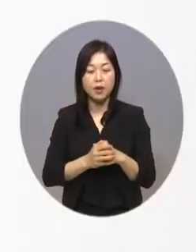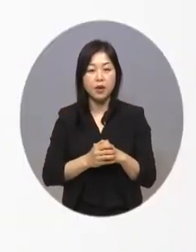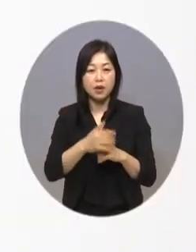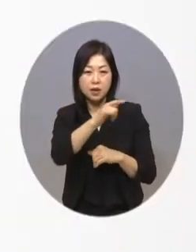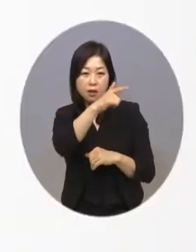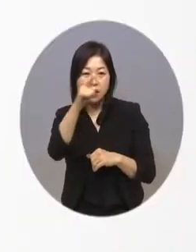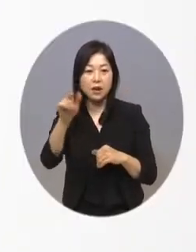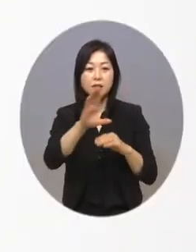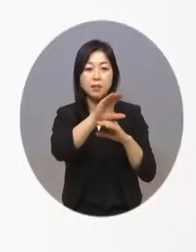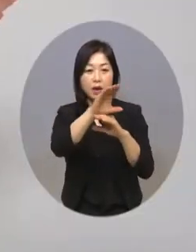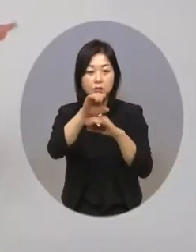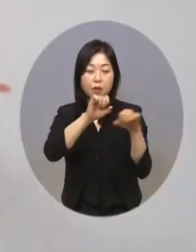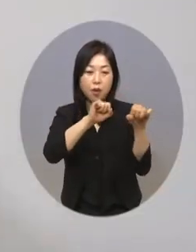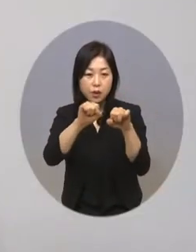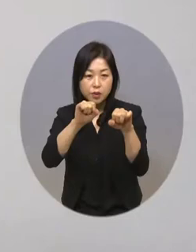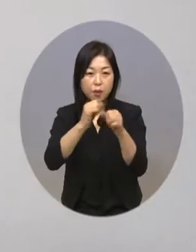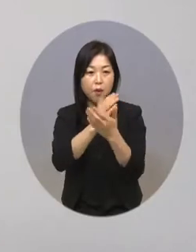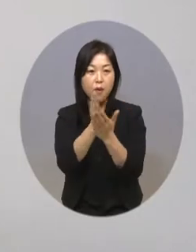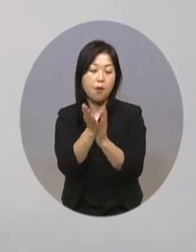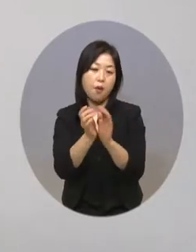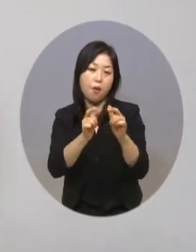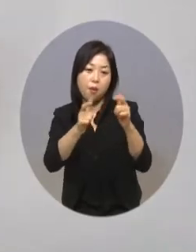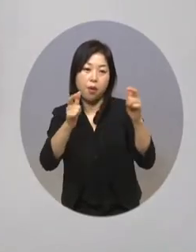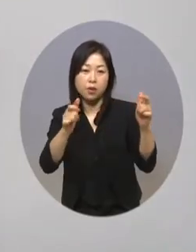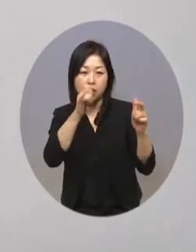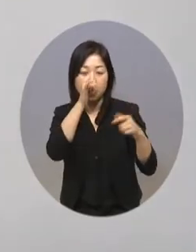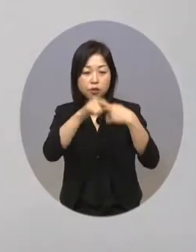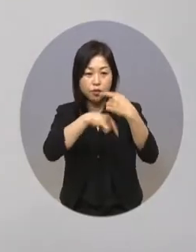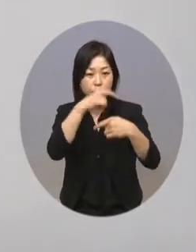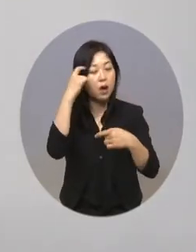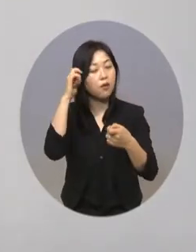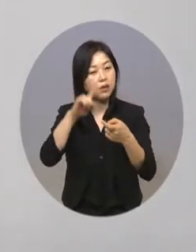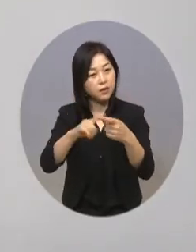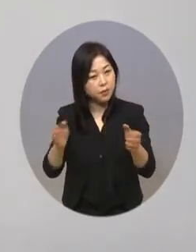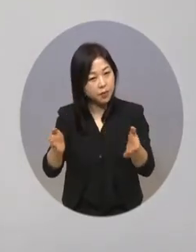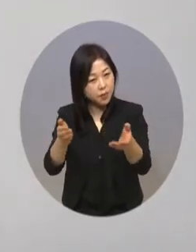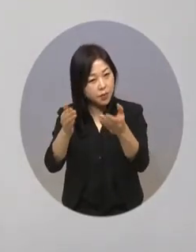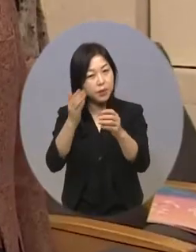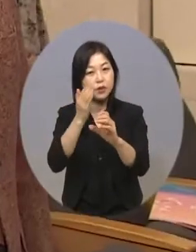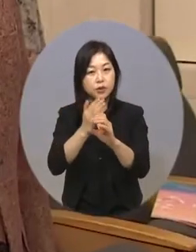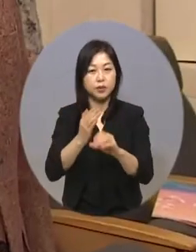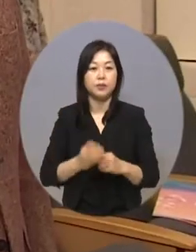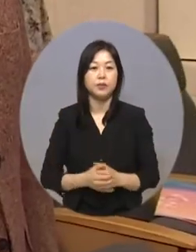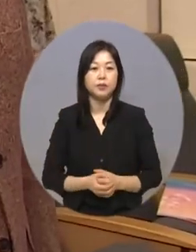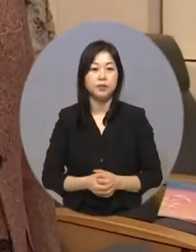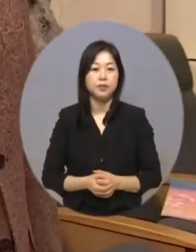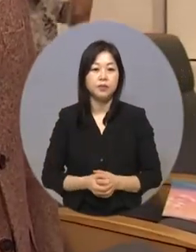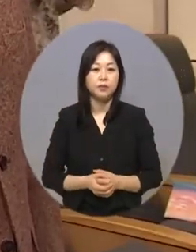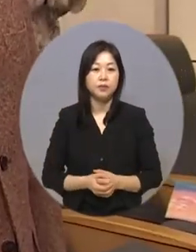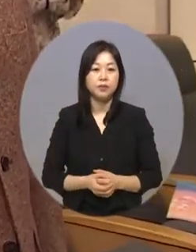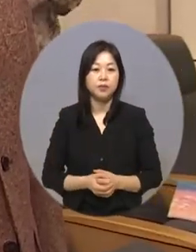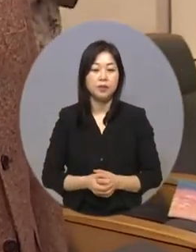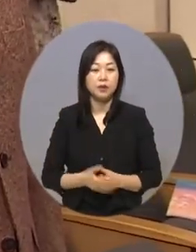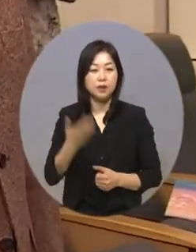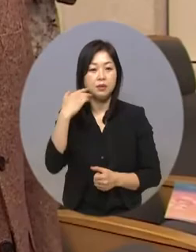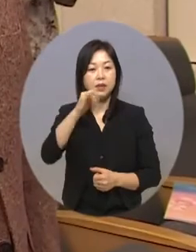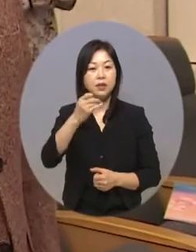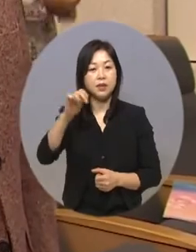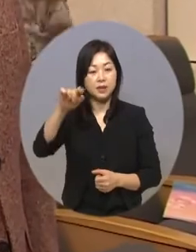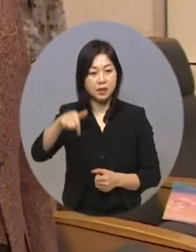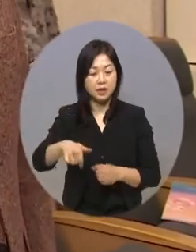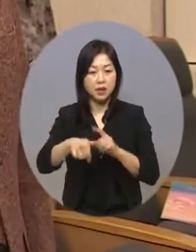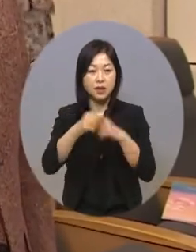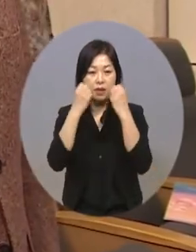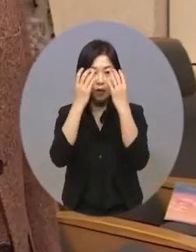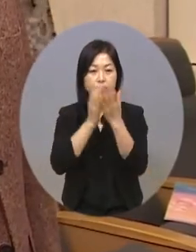활동으로 영역을 넓히며 수어에 대한 관심을 고취시키고 있습니다. 특히 최근에는 클래식이라는 새로운